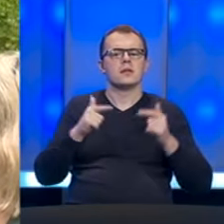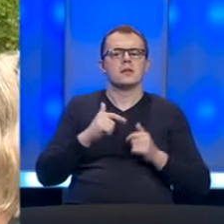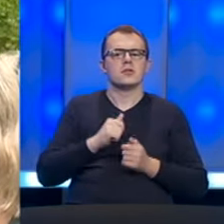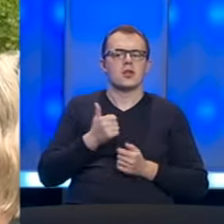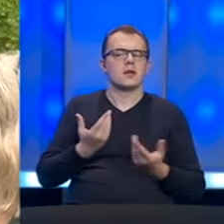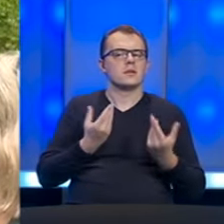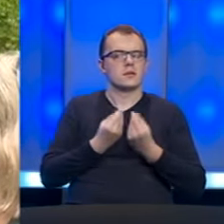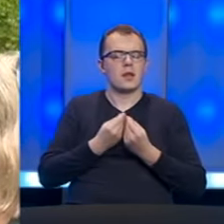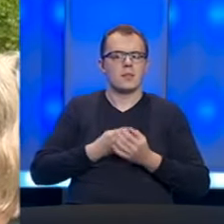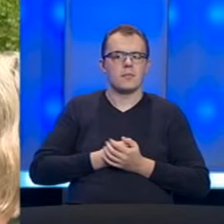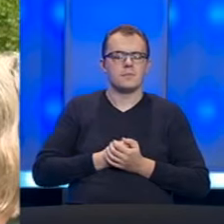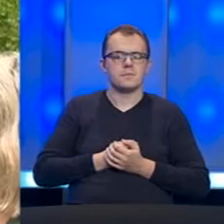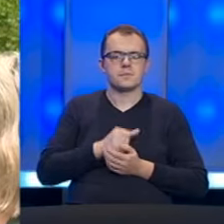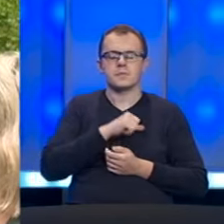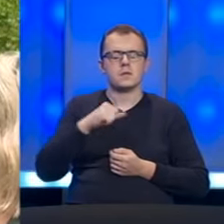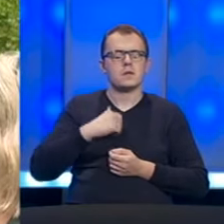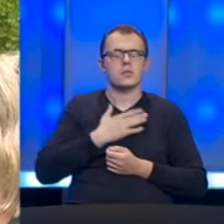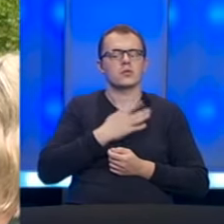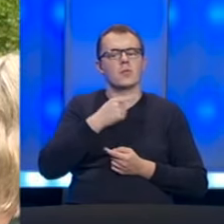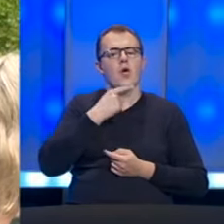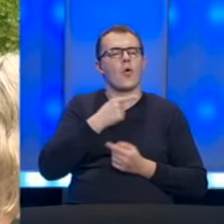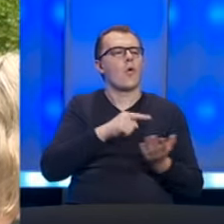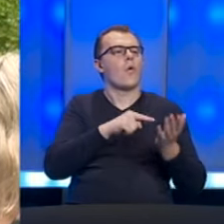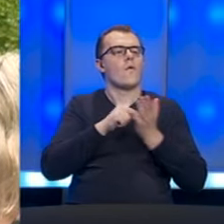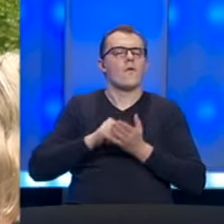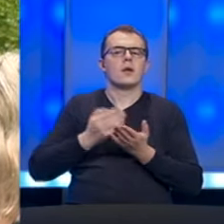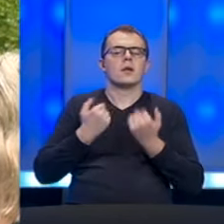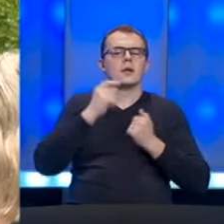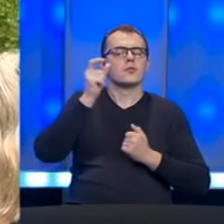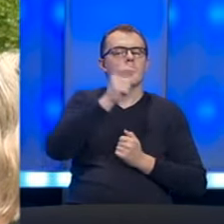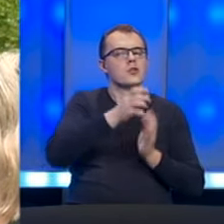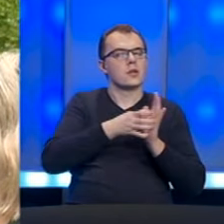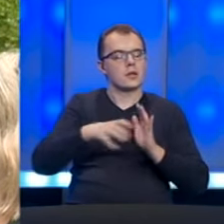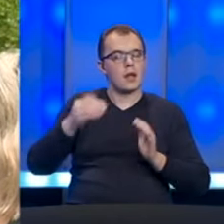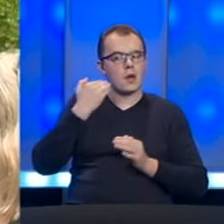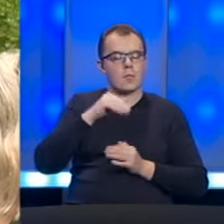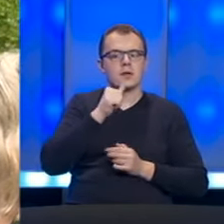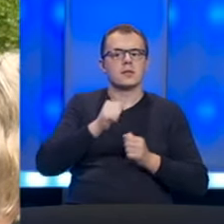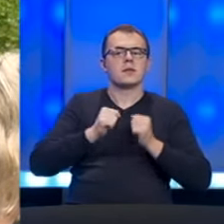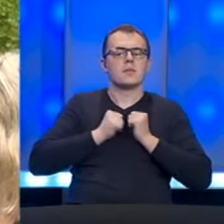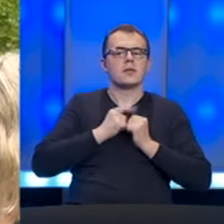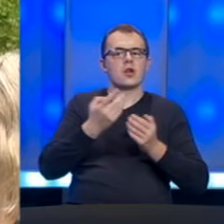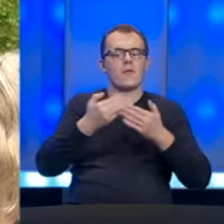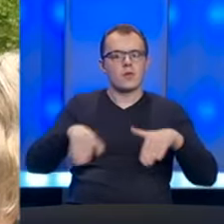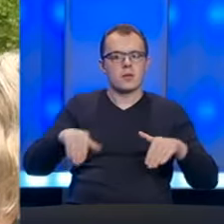nam sam po sebi govori da su građani dalje oprezni, da se pridržavaju mjera, evo vidite, Ilinčica je